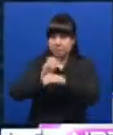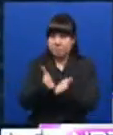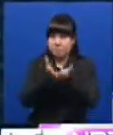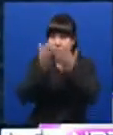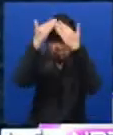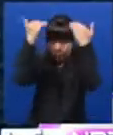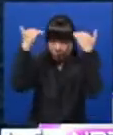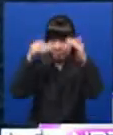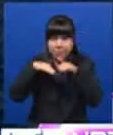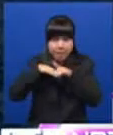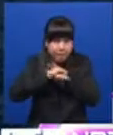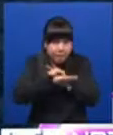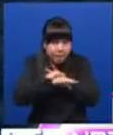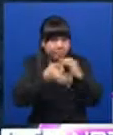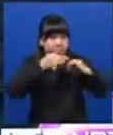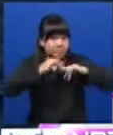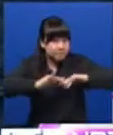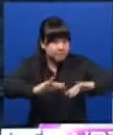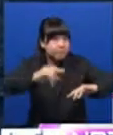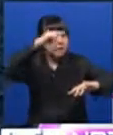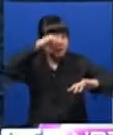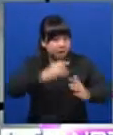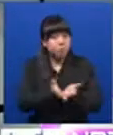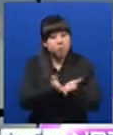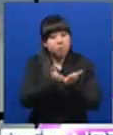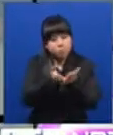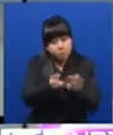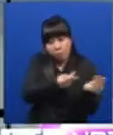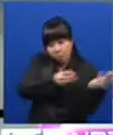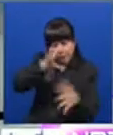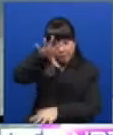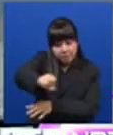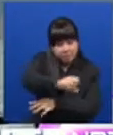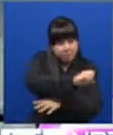การประมงในเขตหน้าน้ำไทย 20-30 ลำ